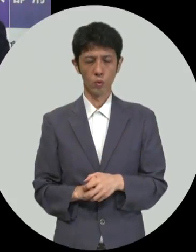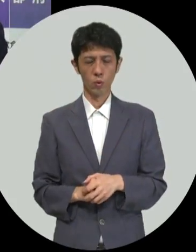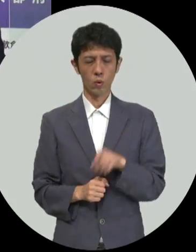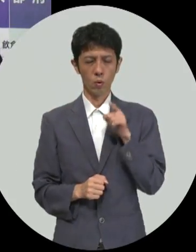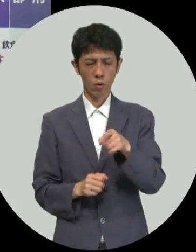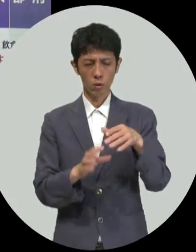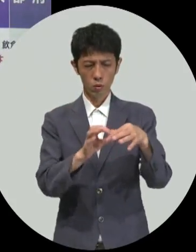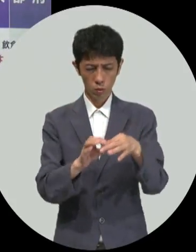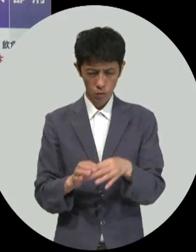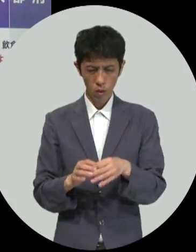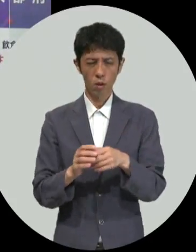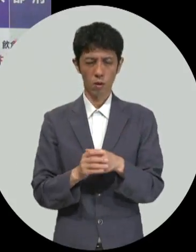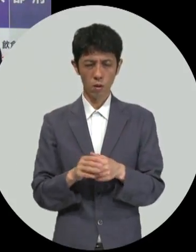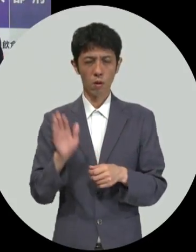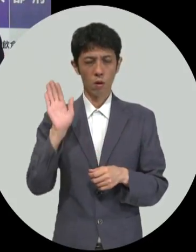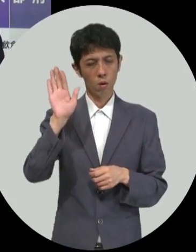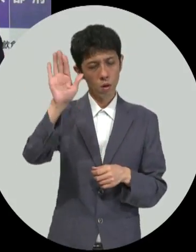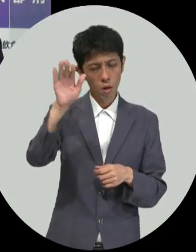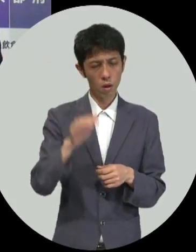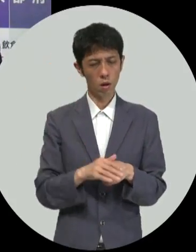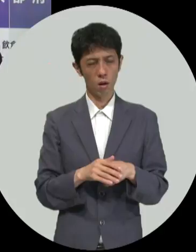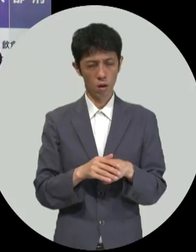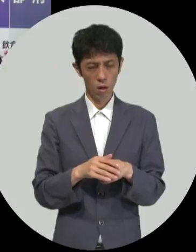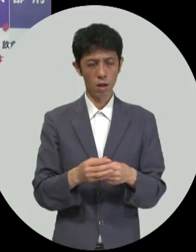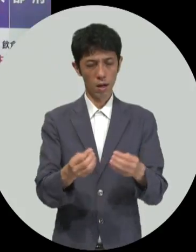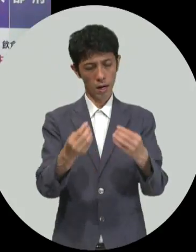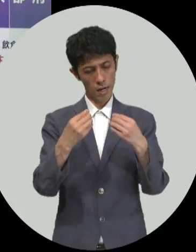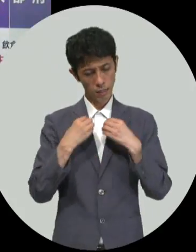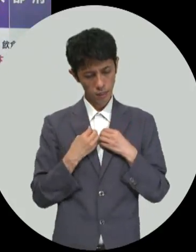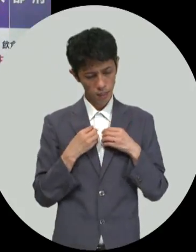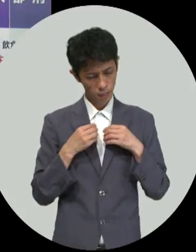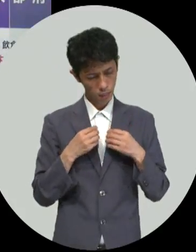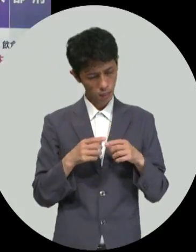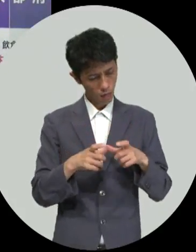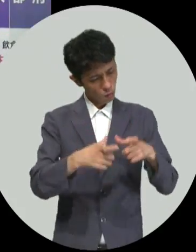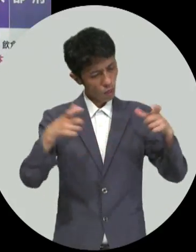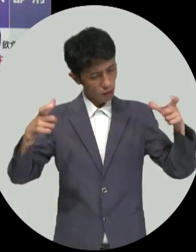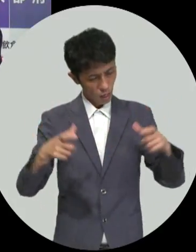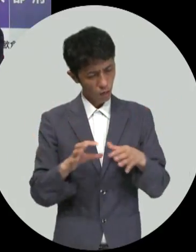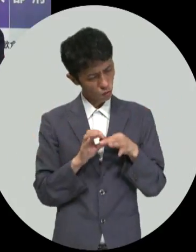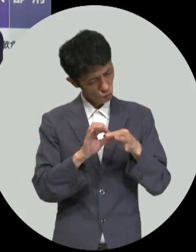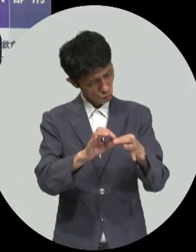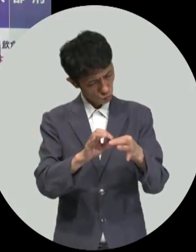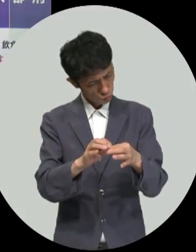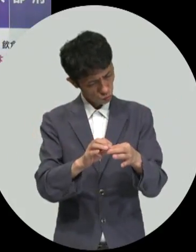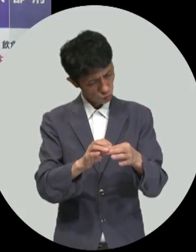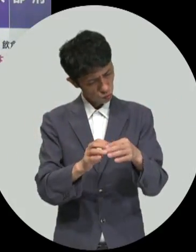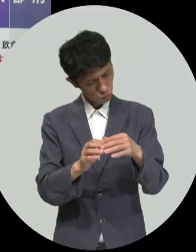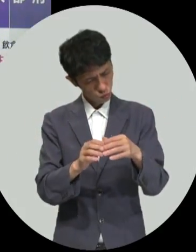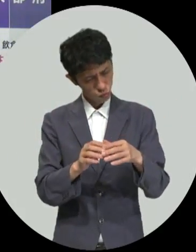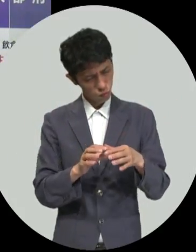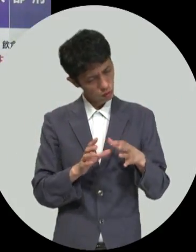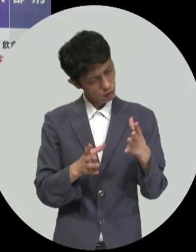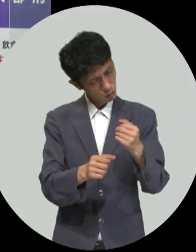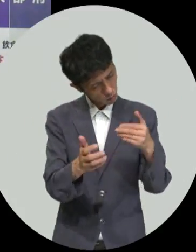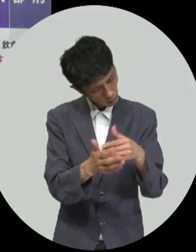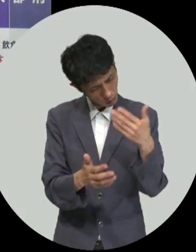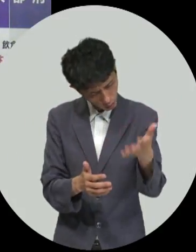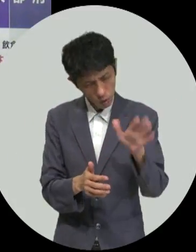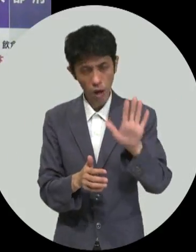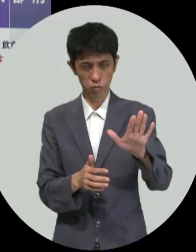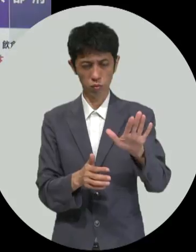ましてはこれからどれぐらい感染拡大が続くかということもありますけれども、できる限